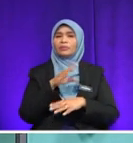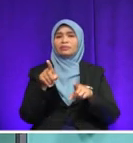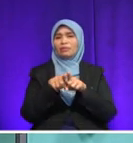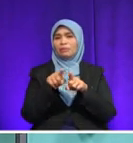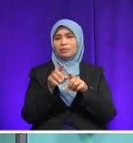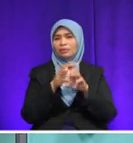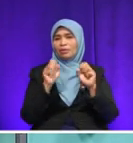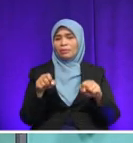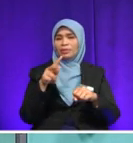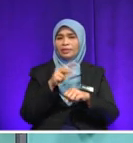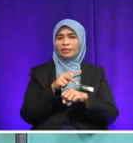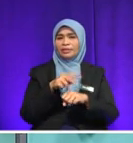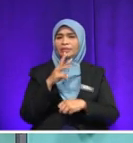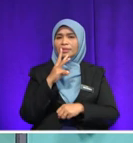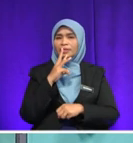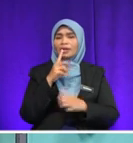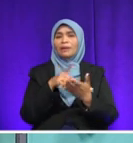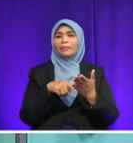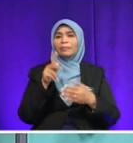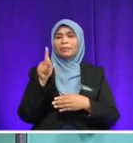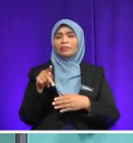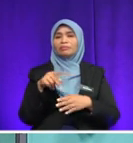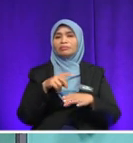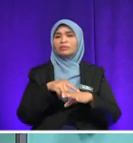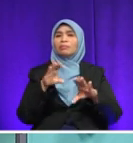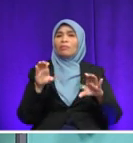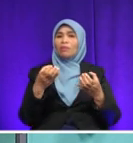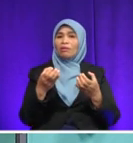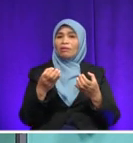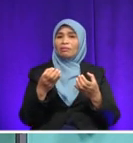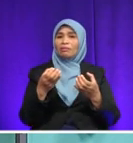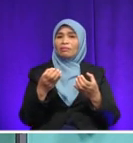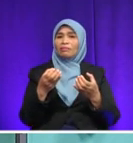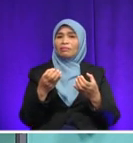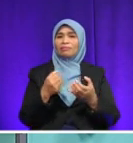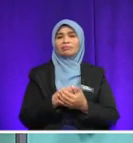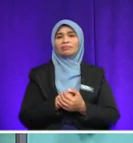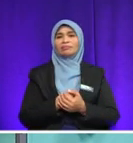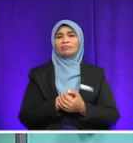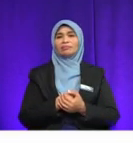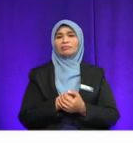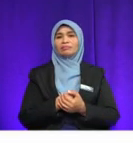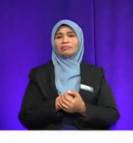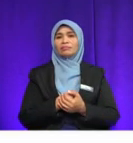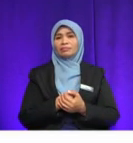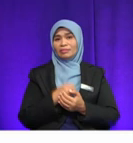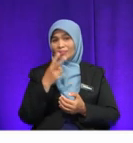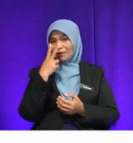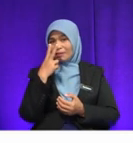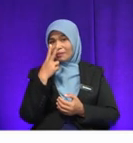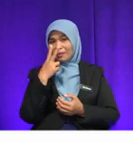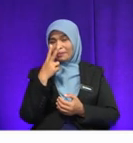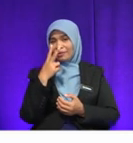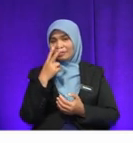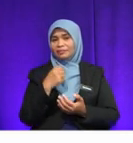maka Apa perlu dilakukan pesage perlu apa itu anak-anak nampak dekat sekali ee screen tuh Apa perlu